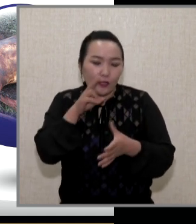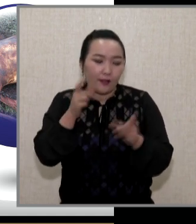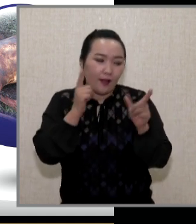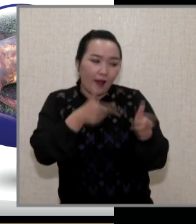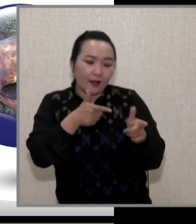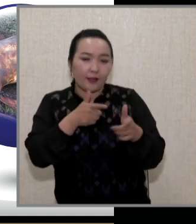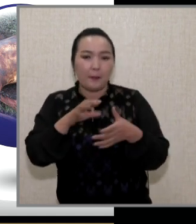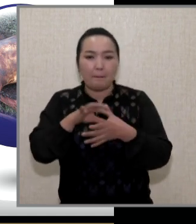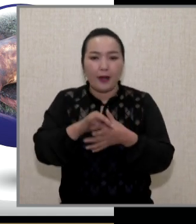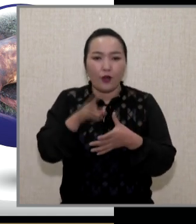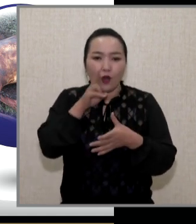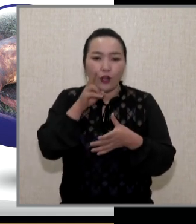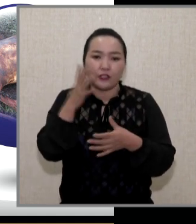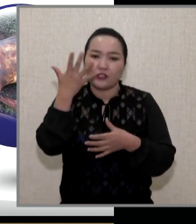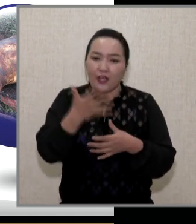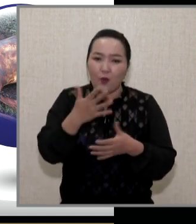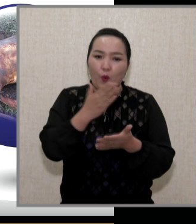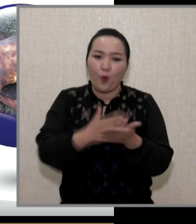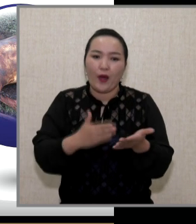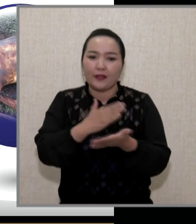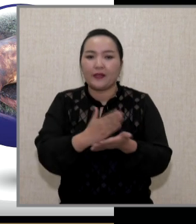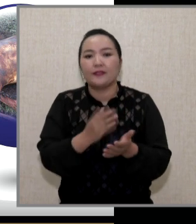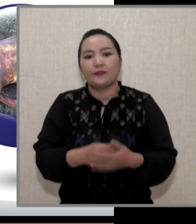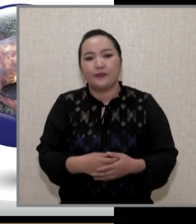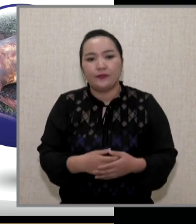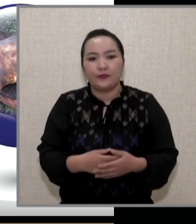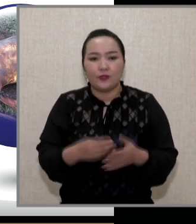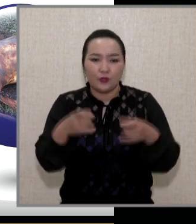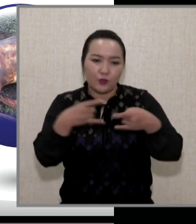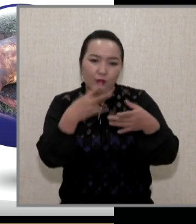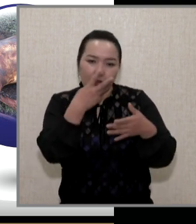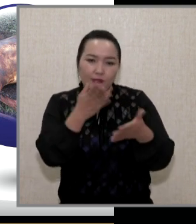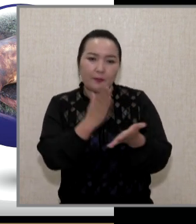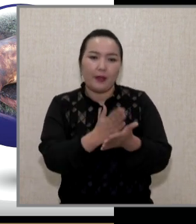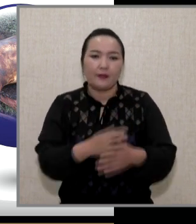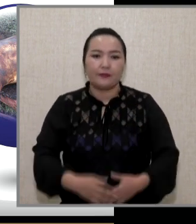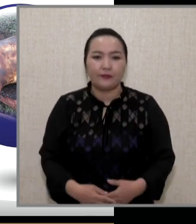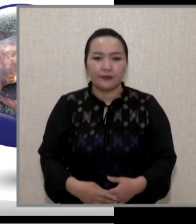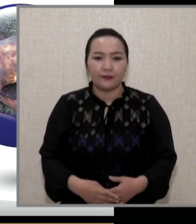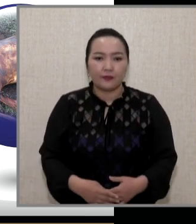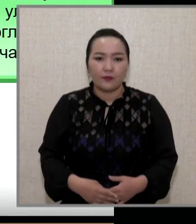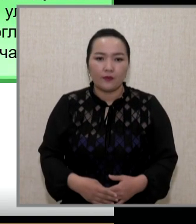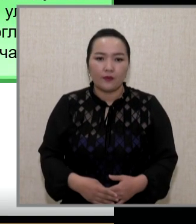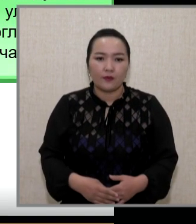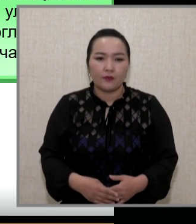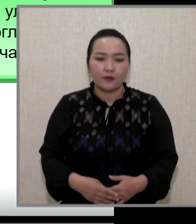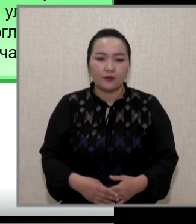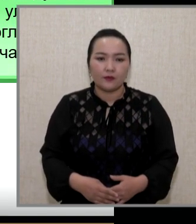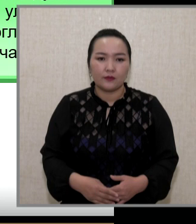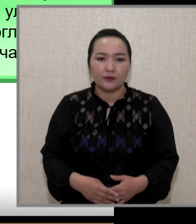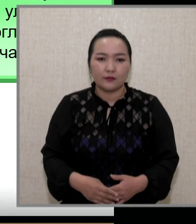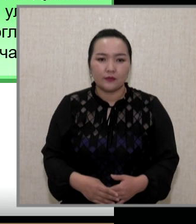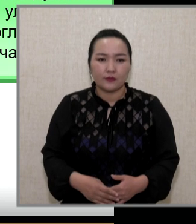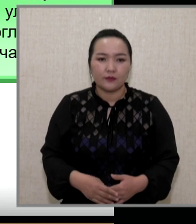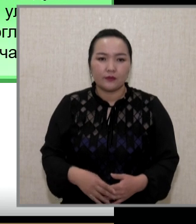ангилж үздэг байжээ. За мөн диаграмын доор эдгээр хоолыг жишээ зургаар харуулсан байгааг та нар маань харж байна. За тэгвэл